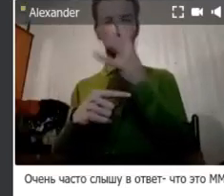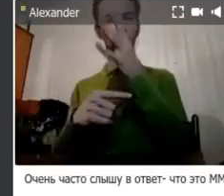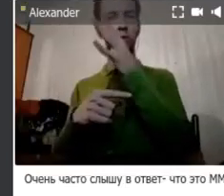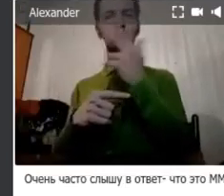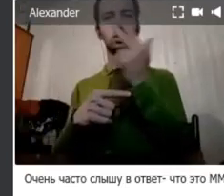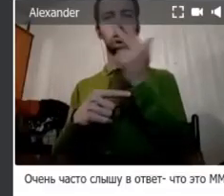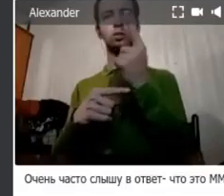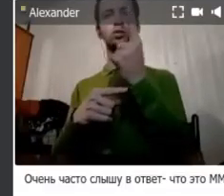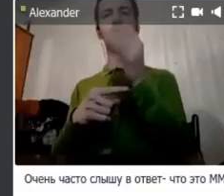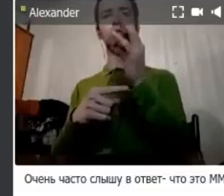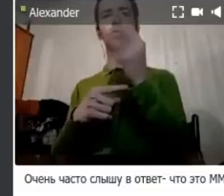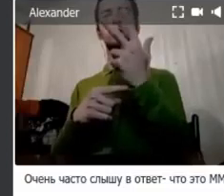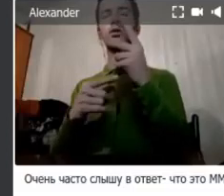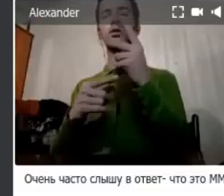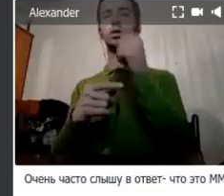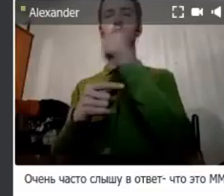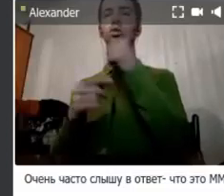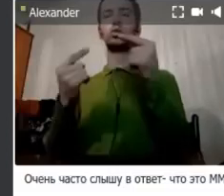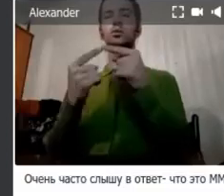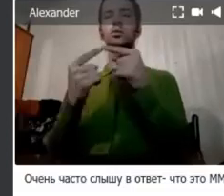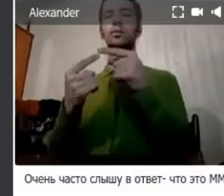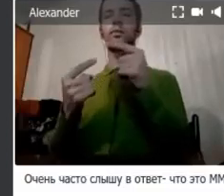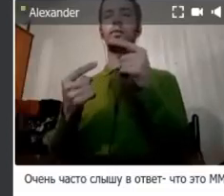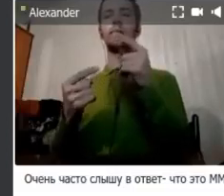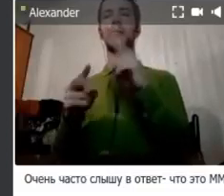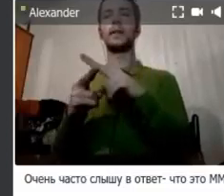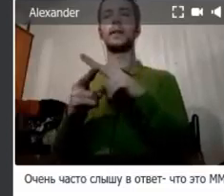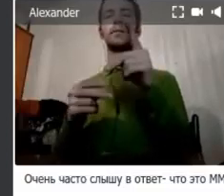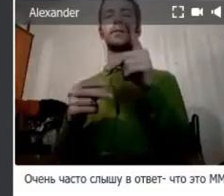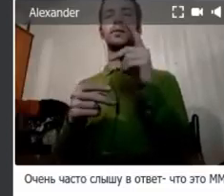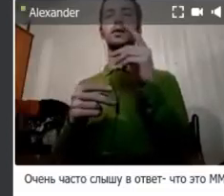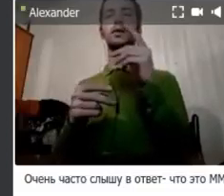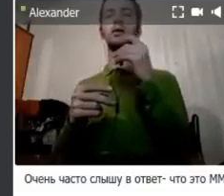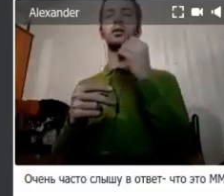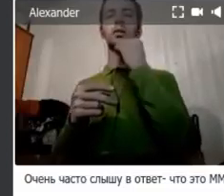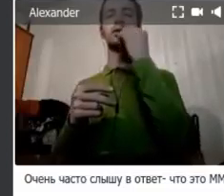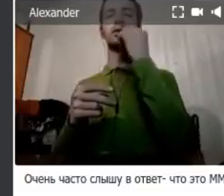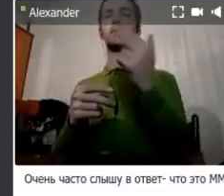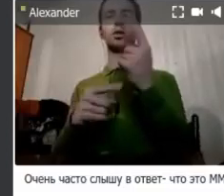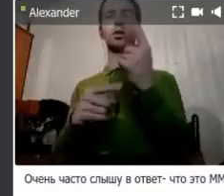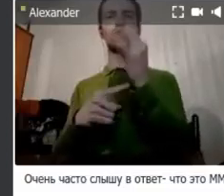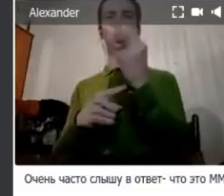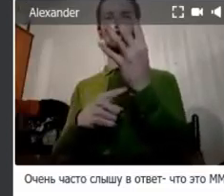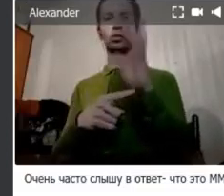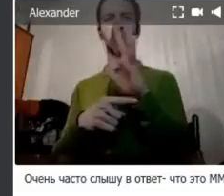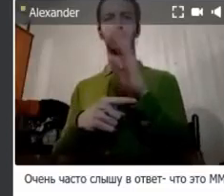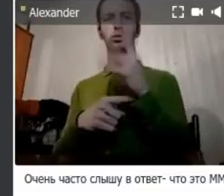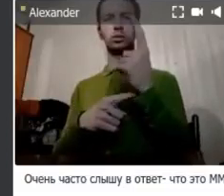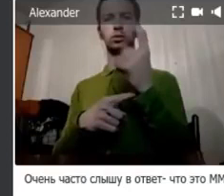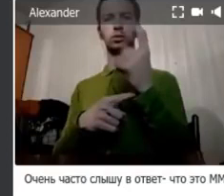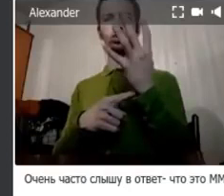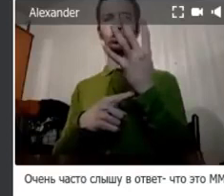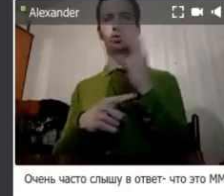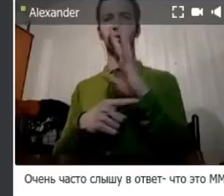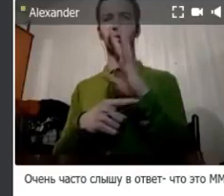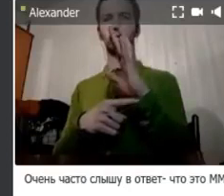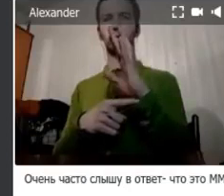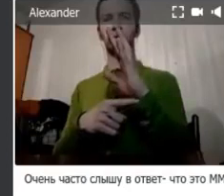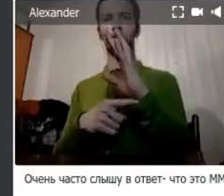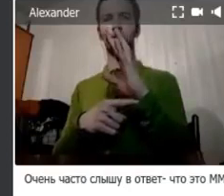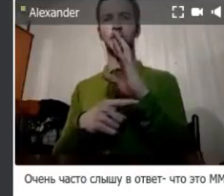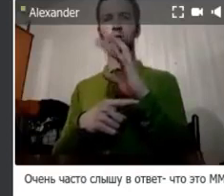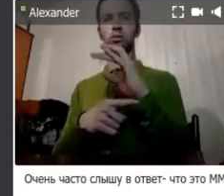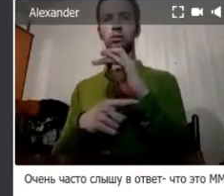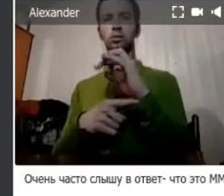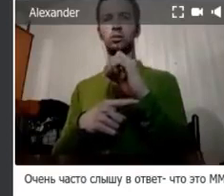вот такие клиенты у нас есть, и зарабатывают, и довольны, и общение, пожалуйста, то есть все это у нас есть.